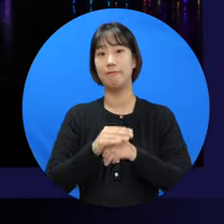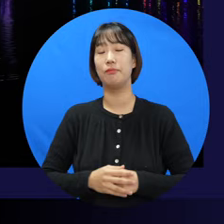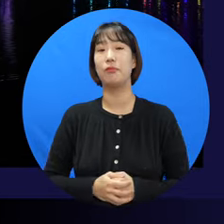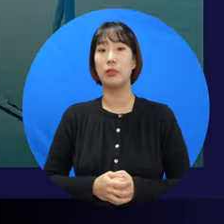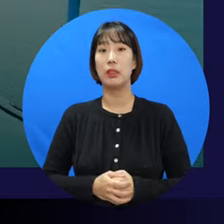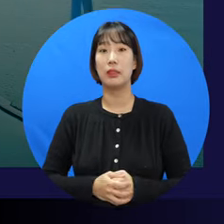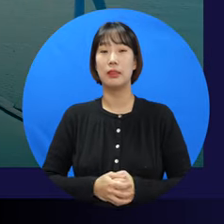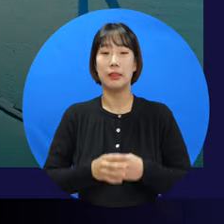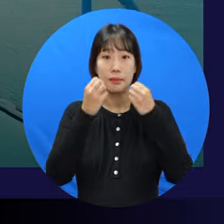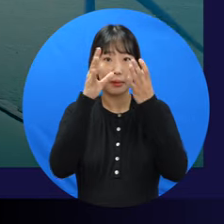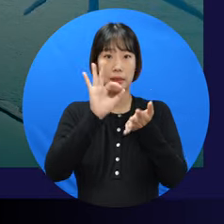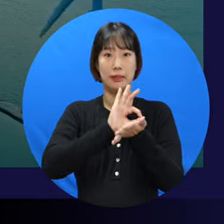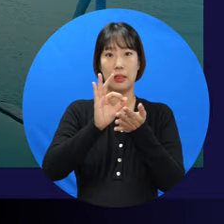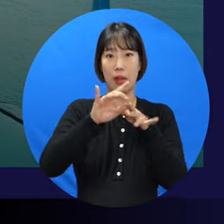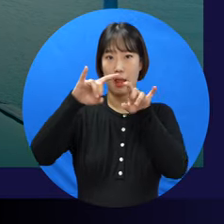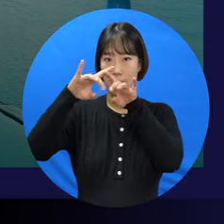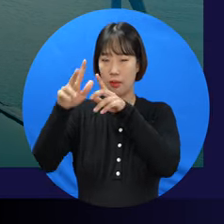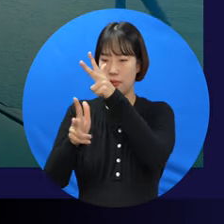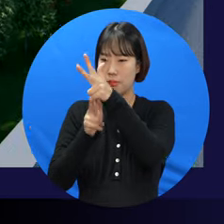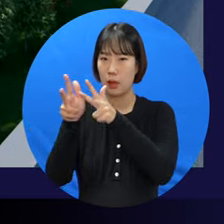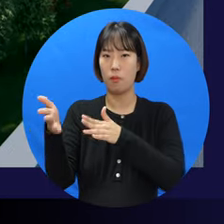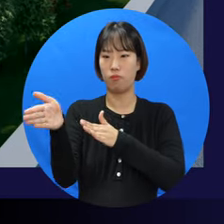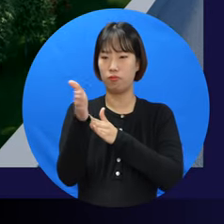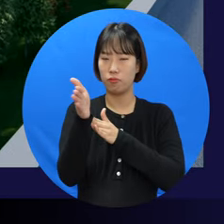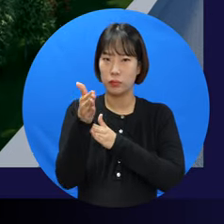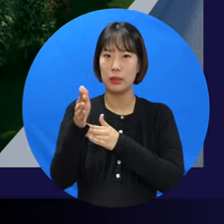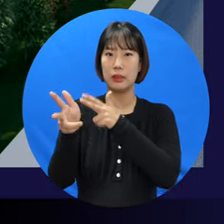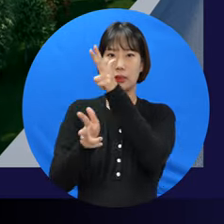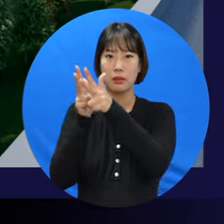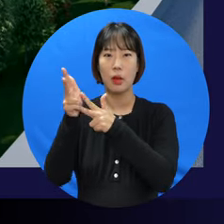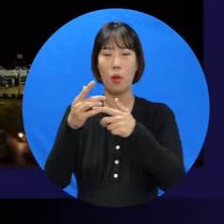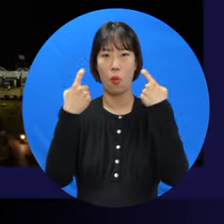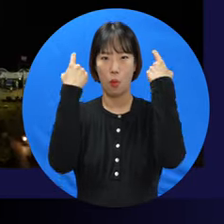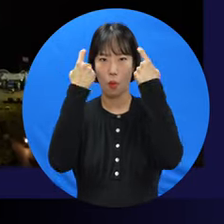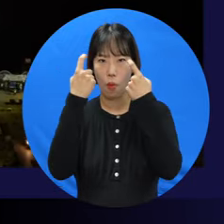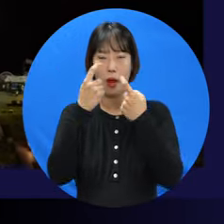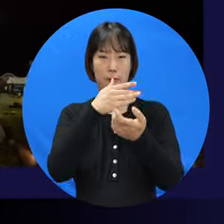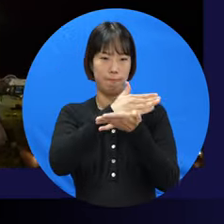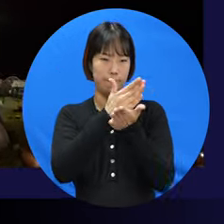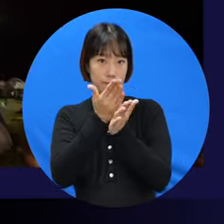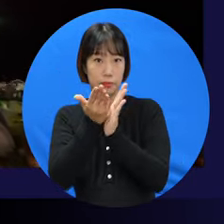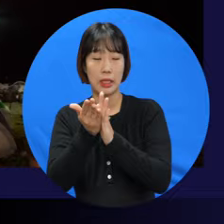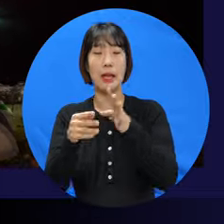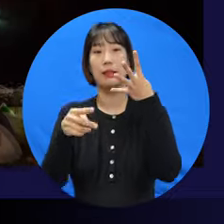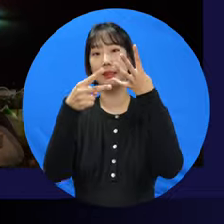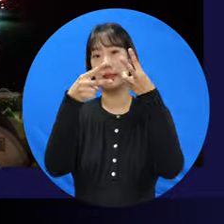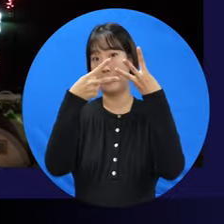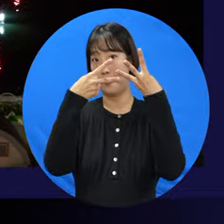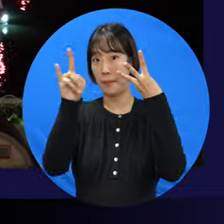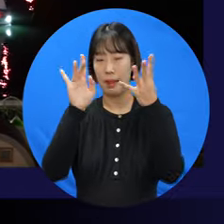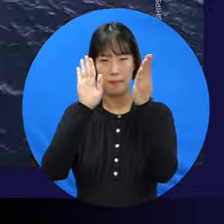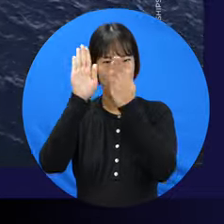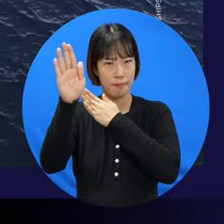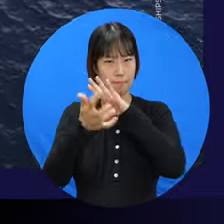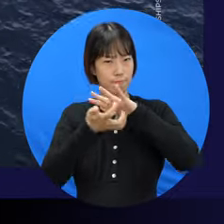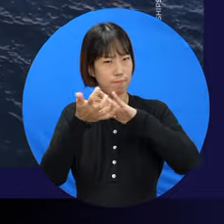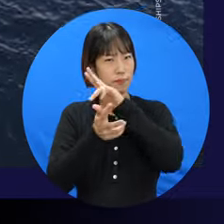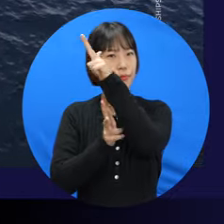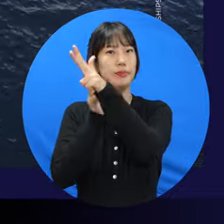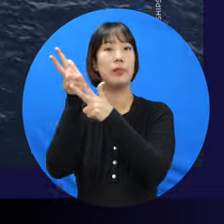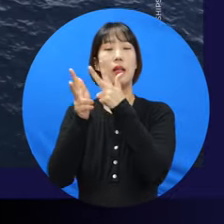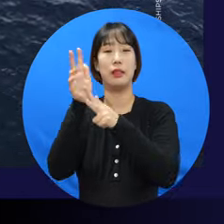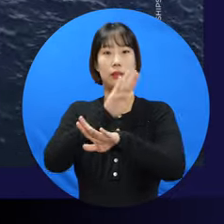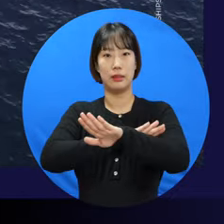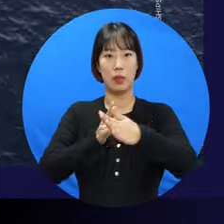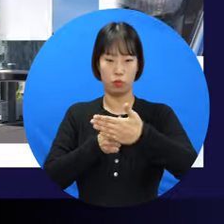있습니다 신재생에너지산업 수산 식품 산업 관광 산업을 중심으로 3대 윌의 전략산업 또